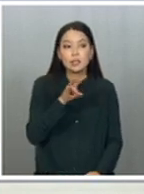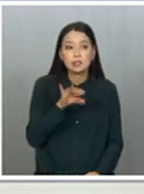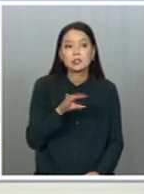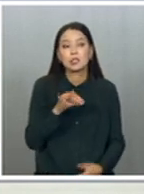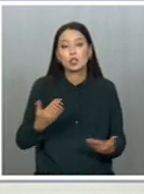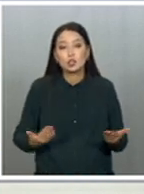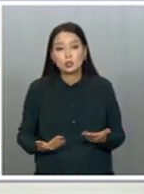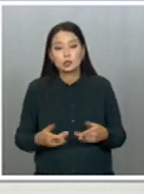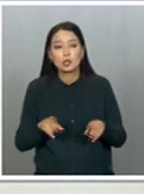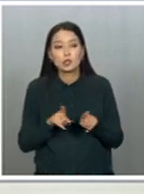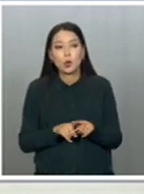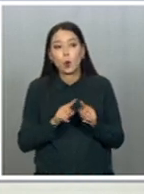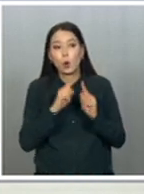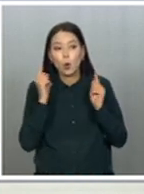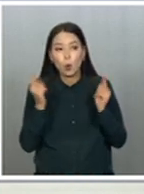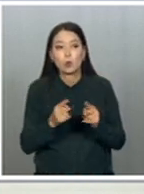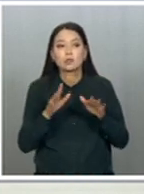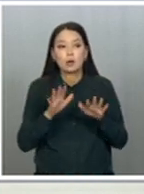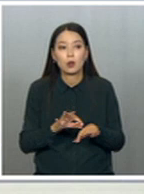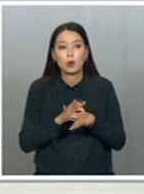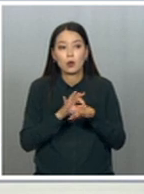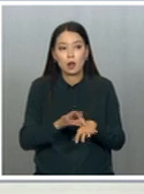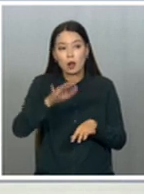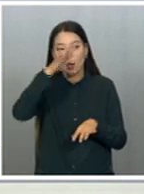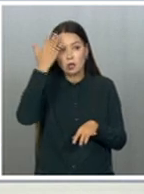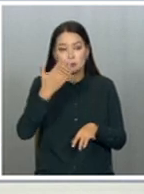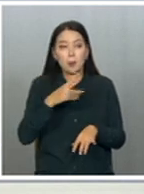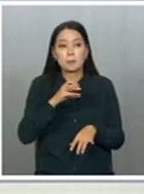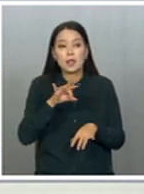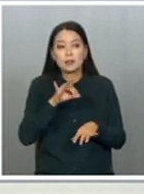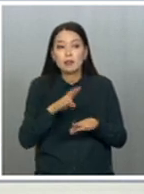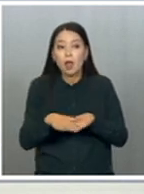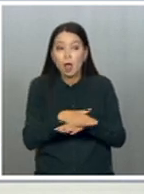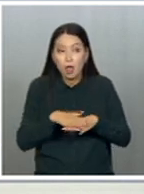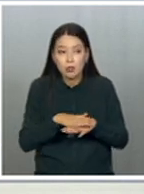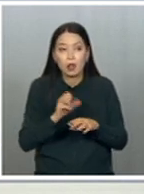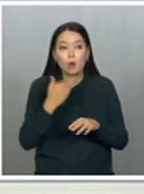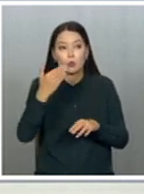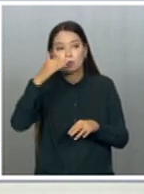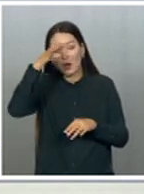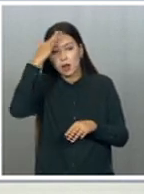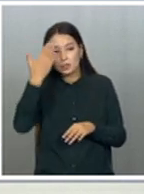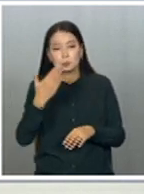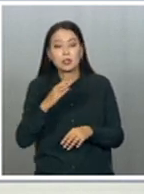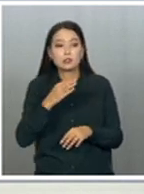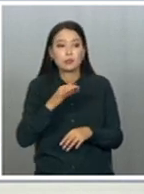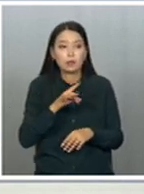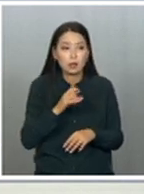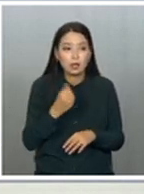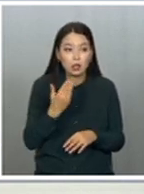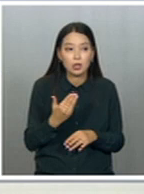өтетін жазықтың аспан меридианының жазықтығы, ал оның аспан сферасымен қиылысқан кезде пайда